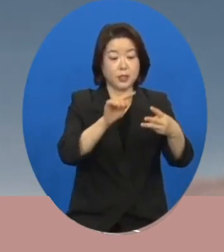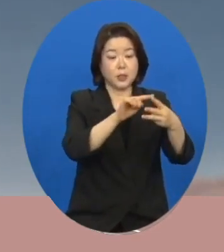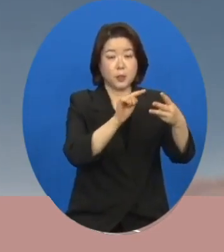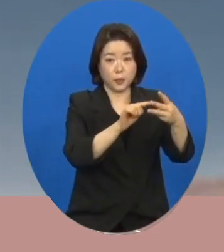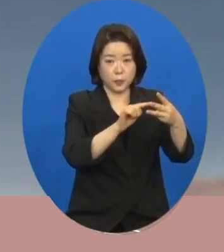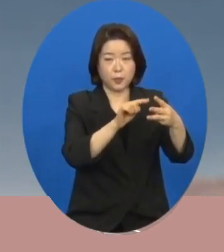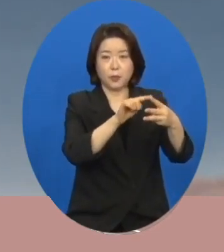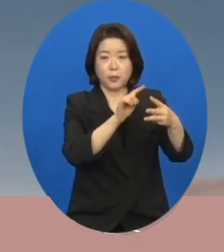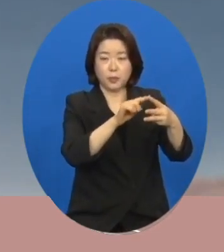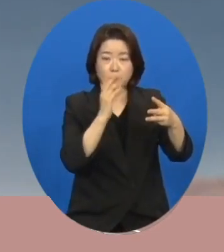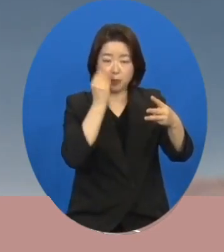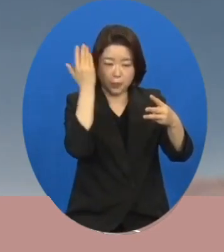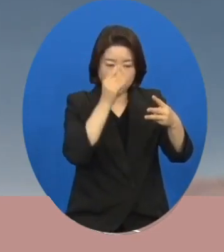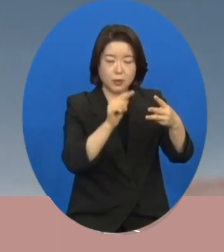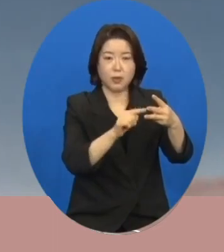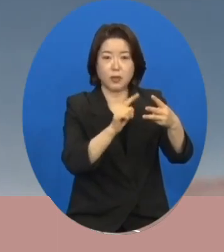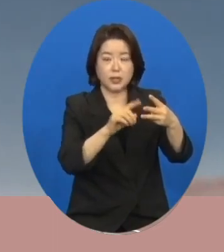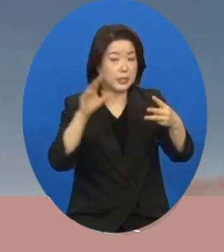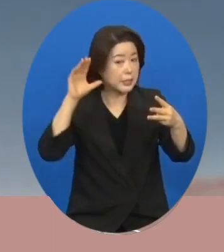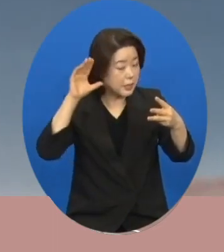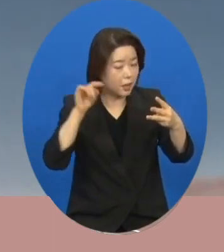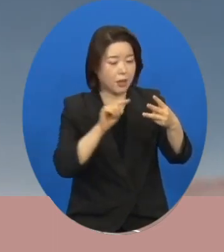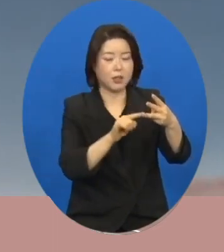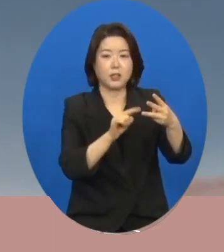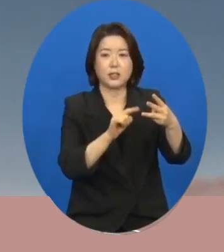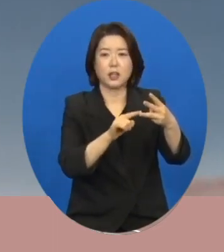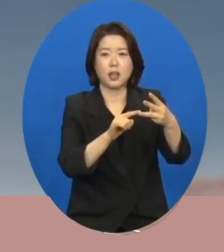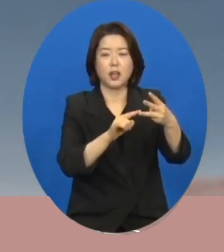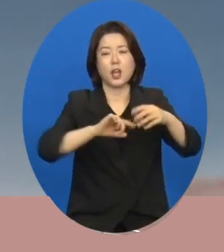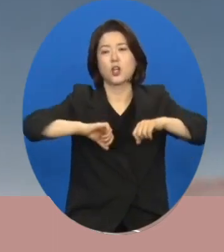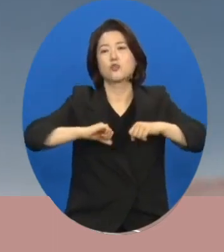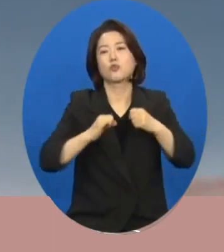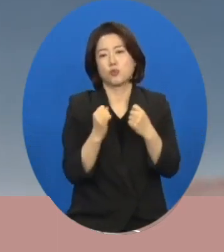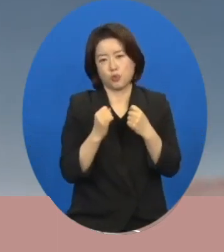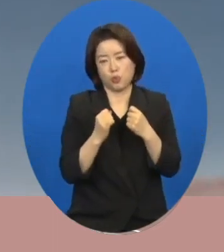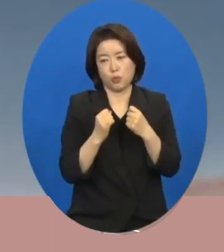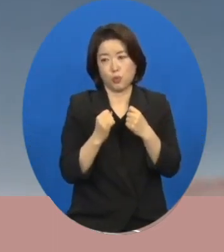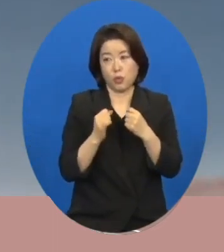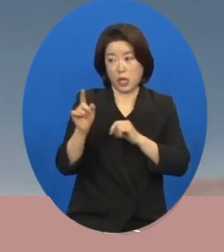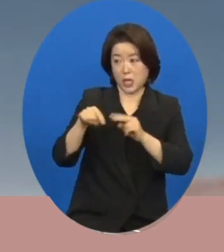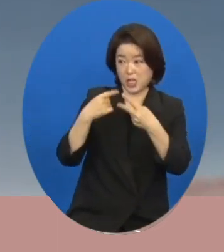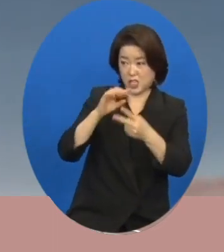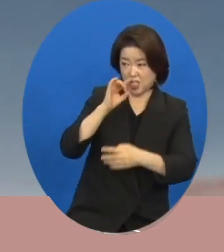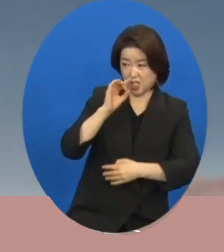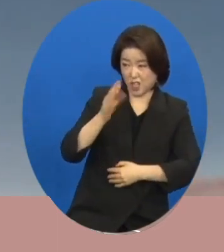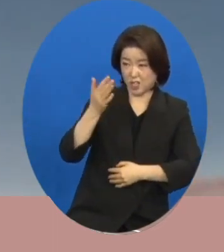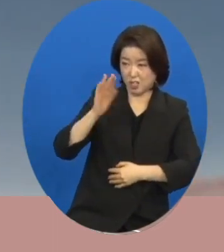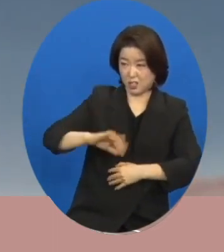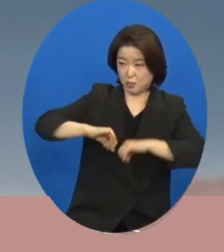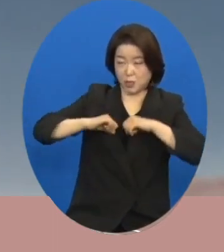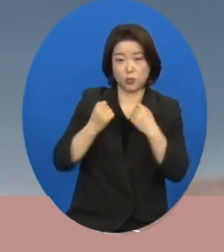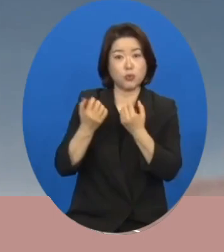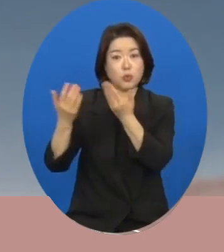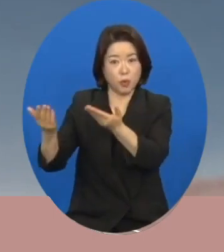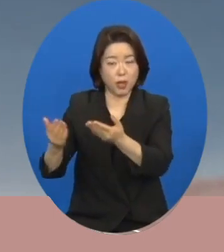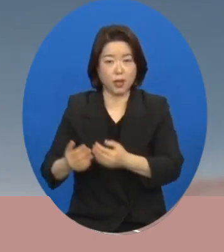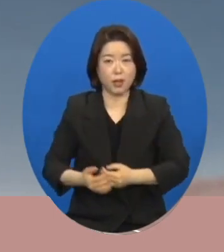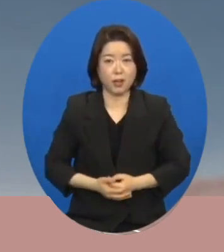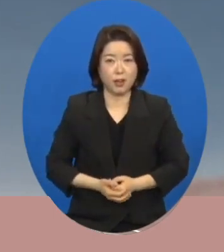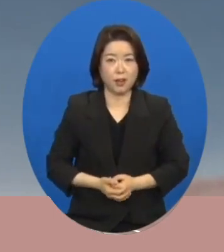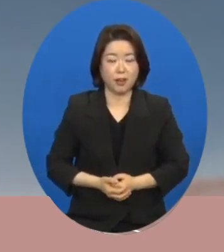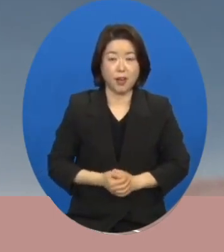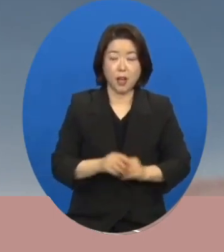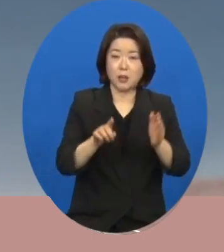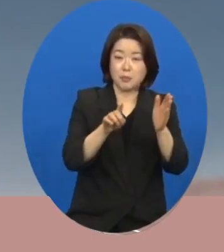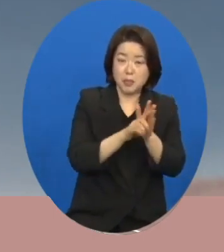반드시 해야 될 것이 여러분 순종입니다 근데 이해되지 않나 또 하는 순종이에요 믿는 자가 순종하지만 순종하는 자가